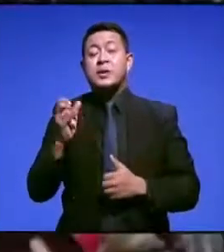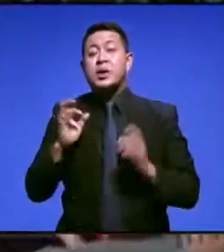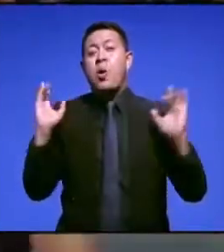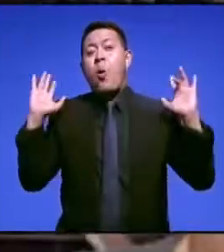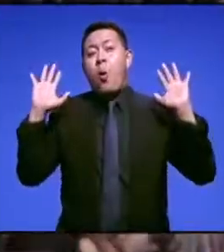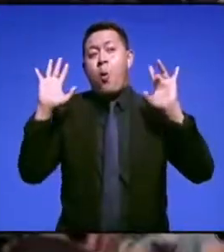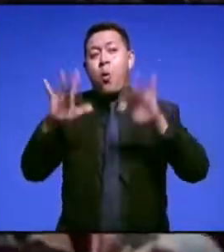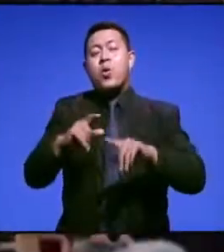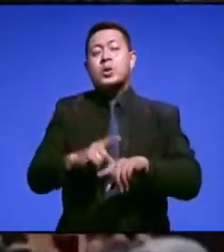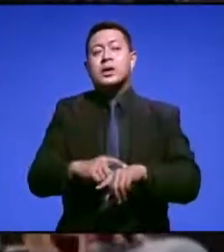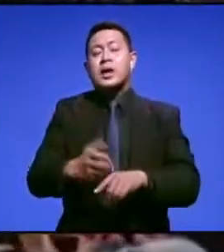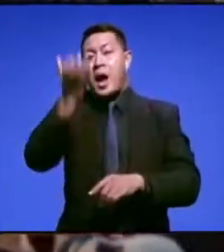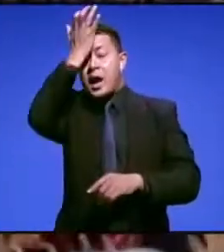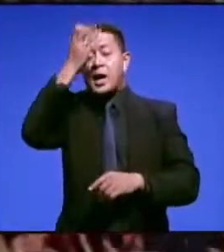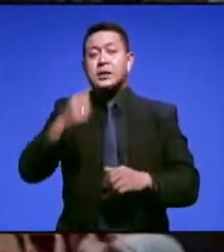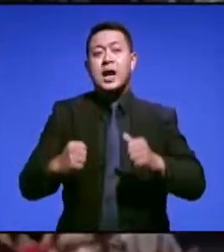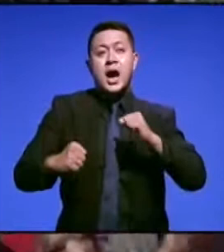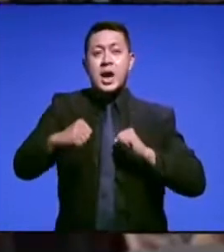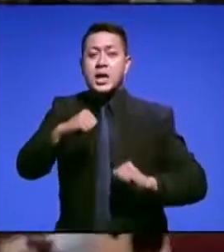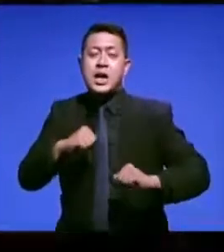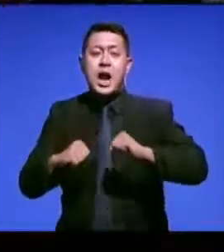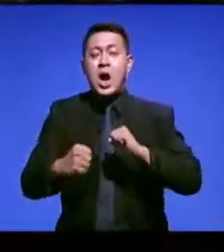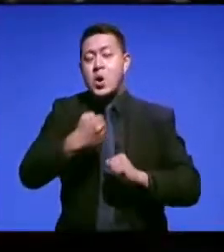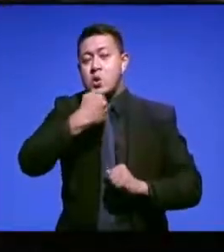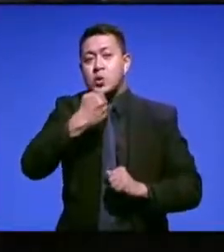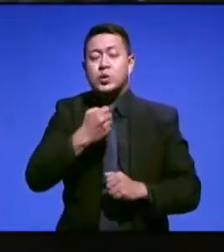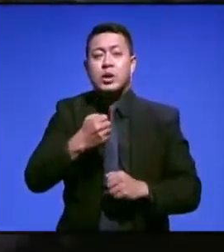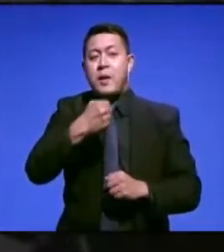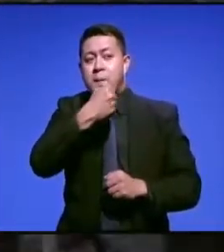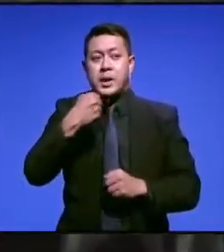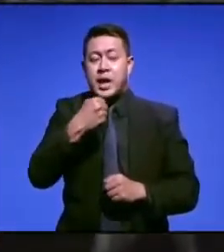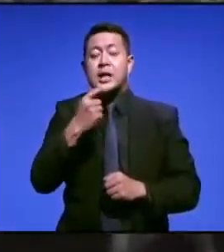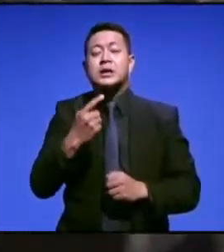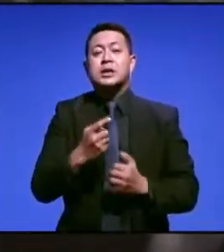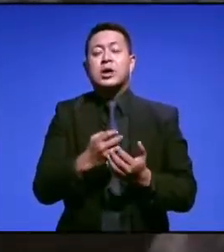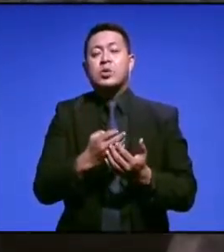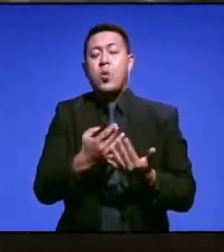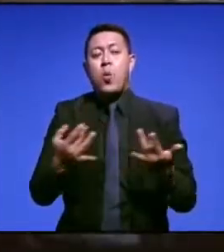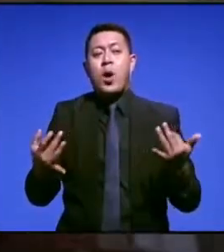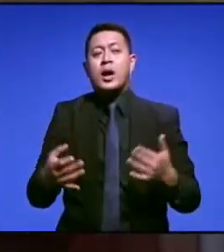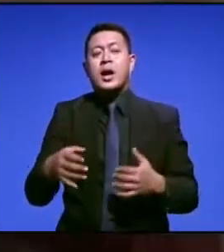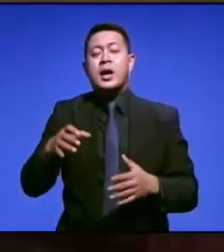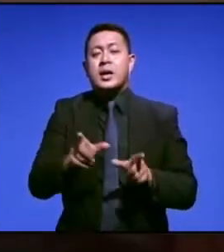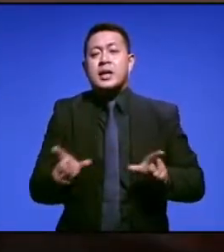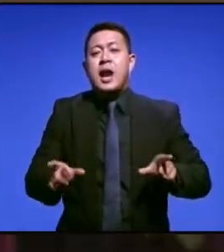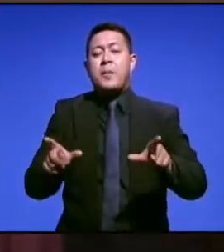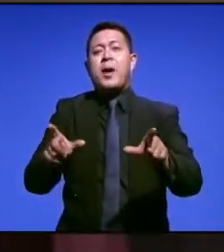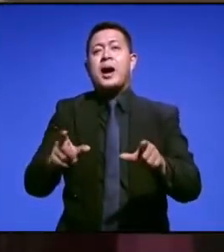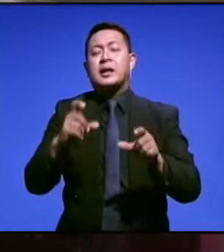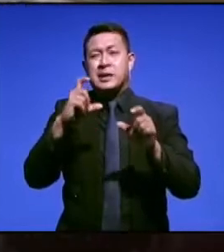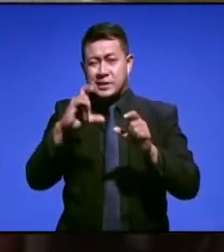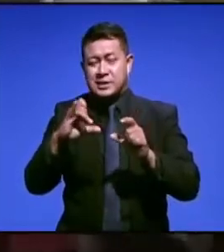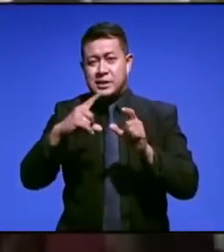kerumunan warga saat Raja Dangdut Roma Irama menyumbangkan suara di acara hajatan seorang warga di lapangan Cisala, Kecamatan